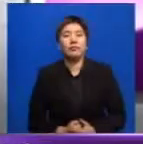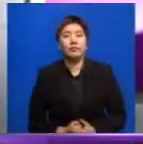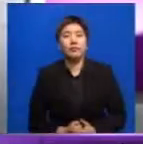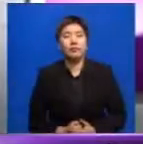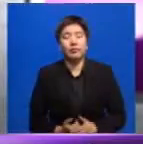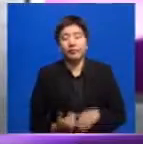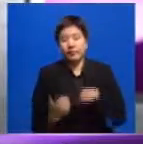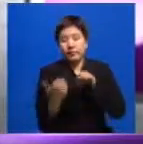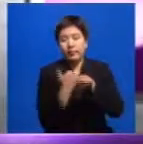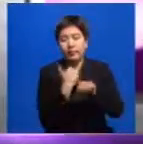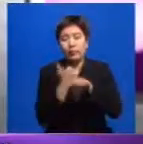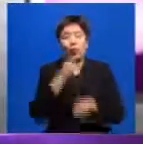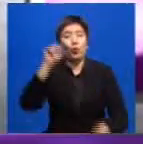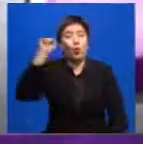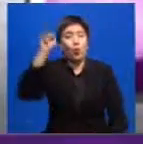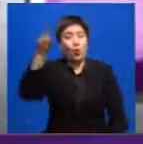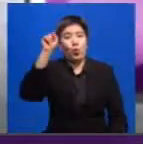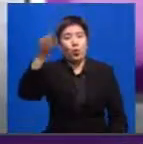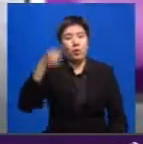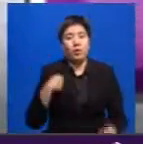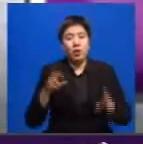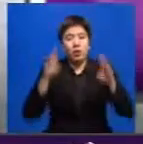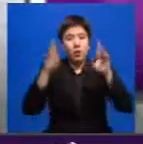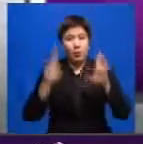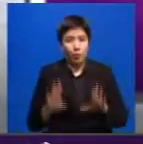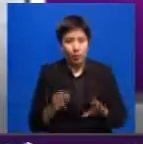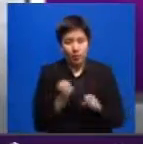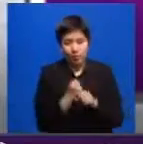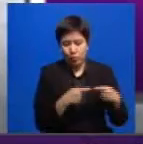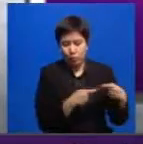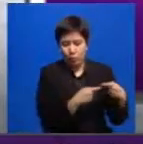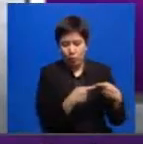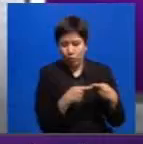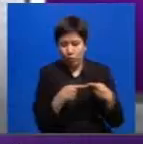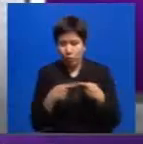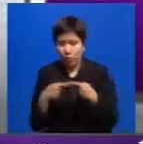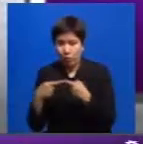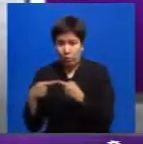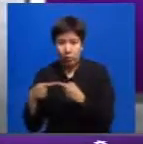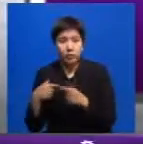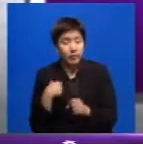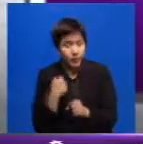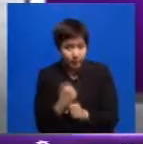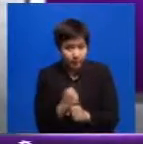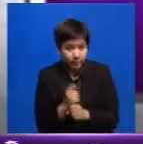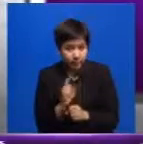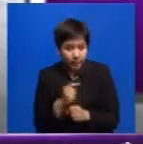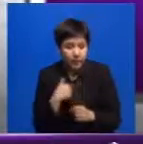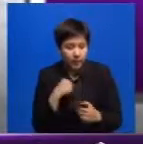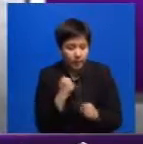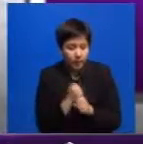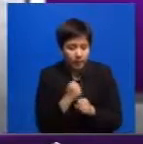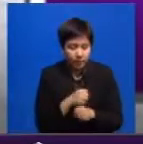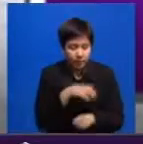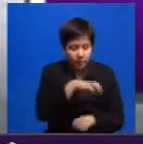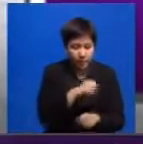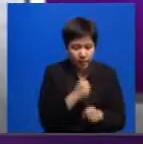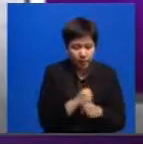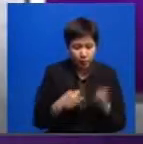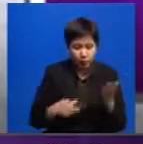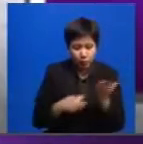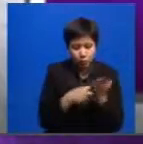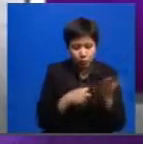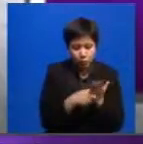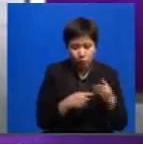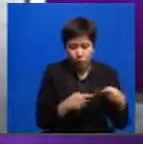การทพิเศษแ่งประเทศไยพัฒนาระบบการเชื่อมต่อการค budgetฐา lacumโดยจะรวมมอกับกรมบางหลวงทำตัวรวม